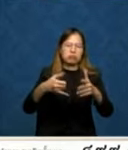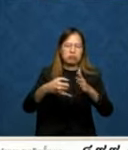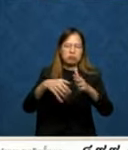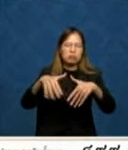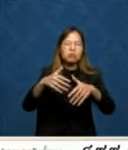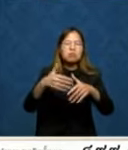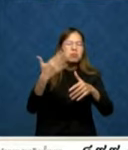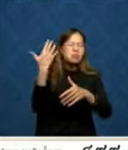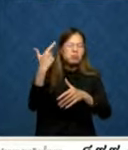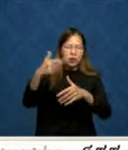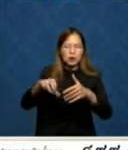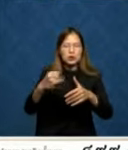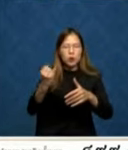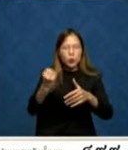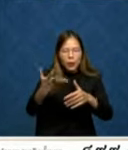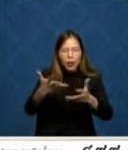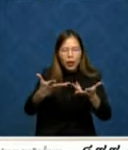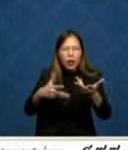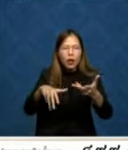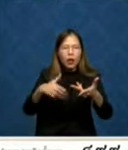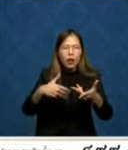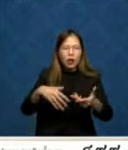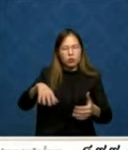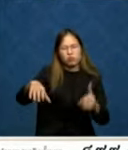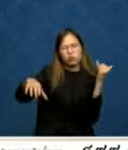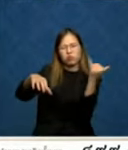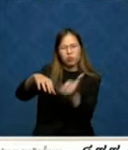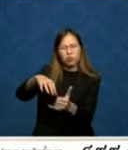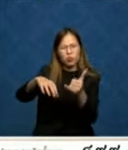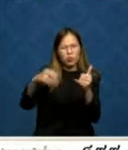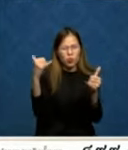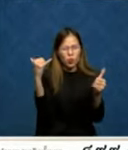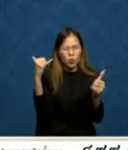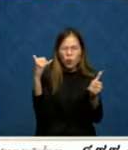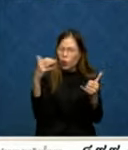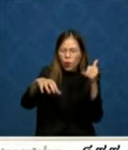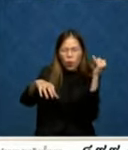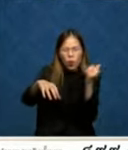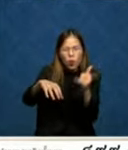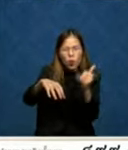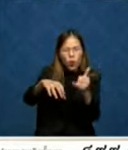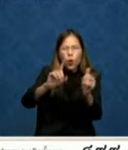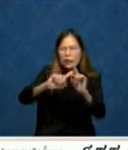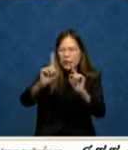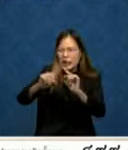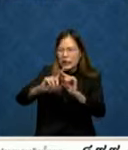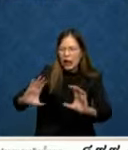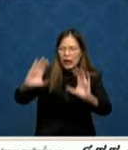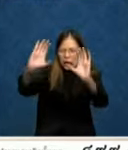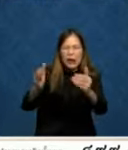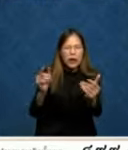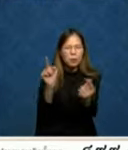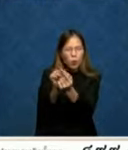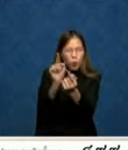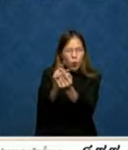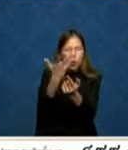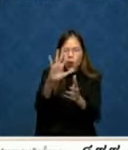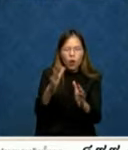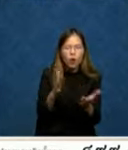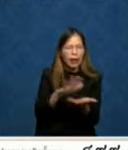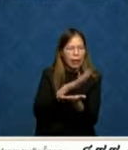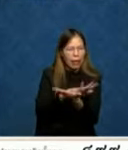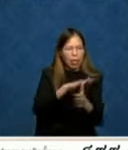คยเสียไปจากการที่ประชาชนจะต้องเดินทางไปพบกับข้าราชการไปพบกับหน่วยงานของรัฐต่างๆการเตรียมเอก